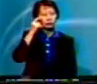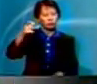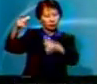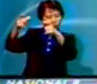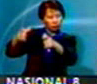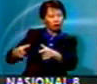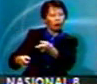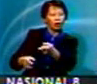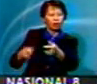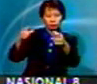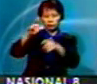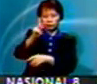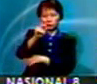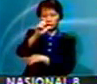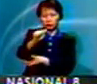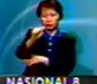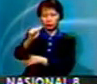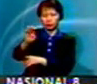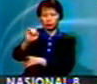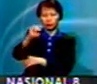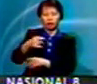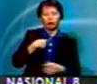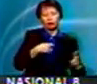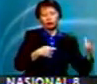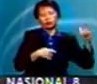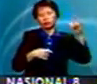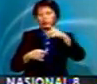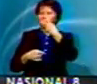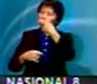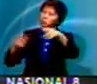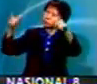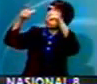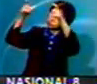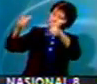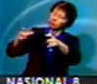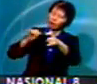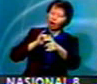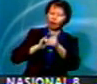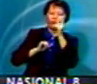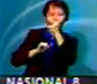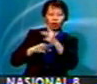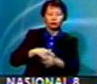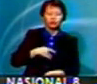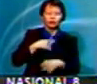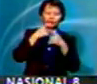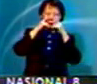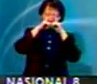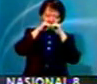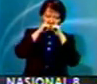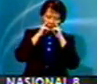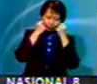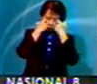itself. So apabila saya datang melihat dengan sebenarnya Kaabah itu, saya terasa macam terharu-haru sangat